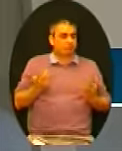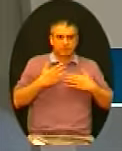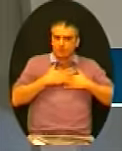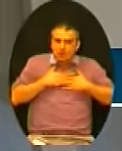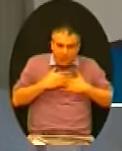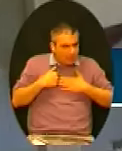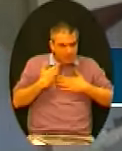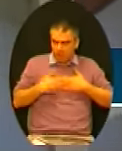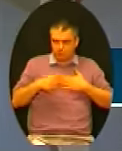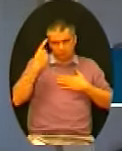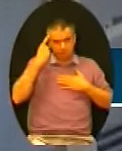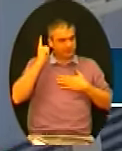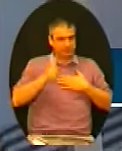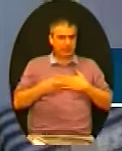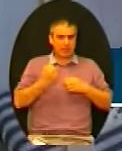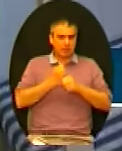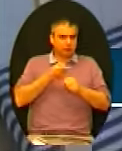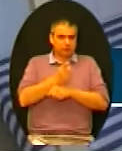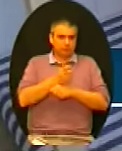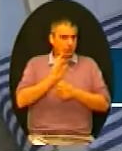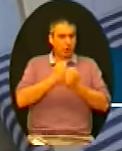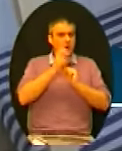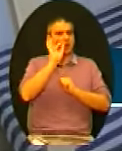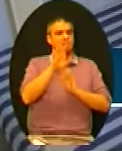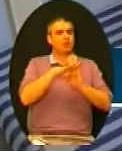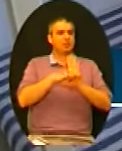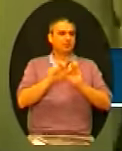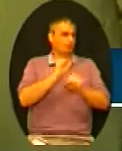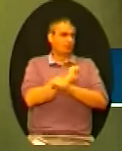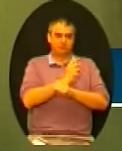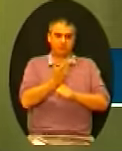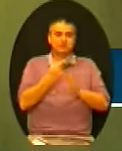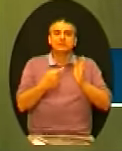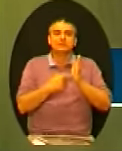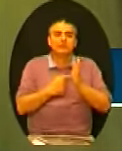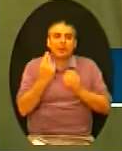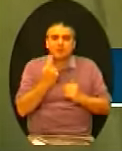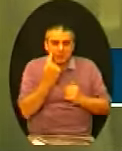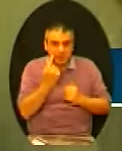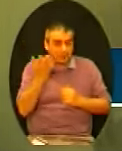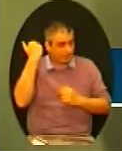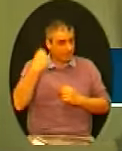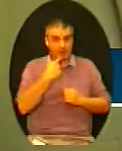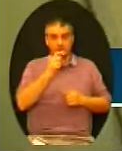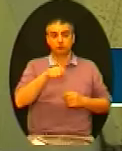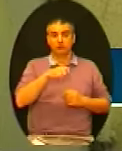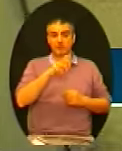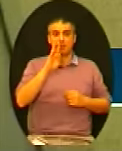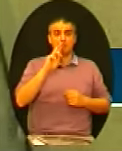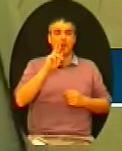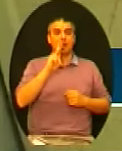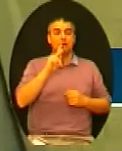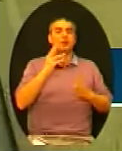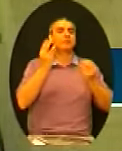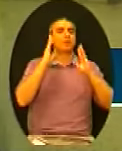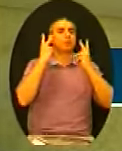אני האחרון שחושב שצריך להרע או לפגוע בתנאים של אסירים מהסיבה היחידה. בזמנו אמר השופט ברק,